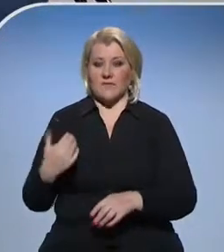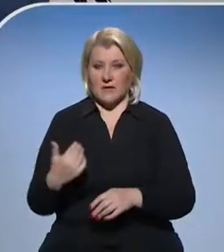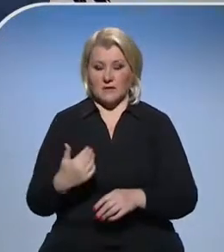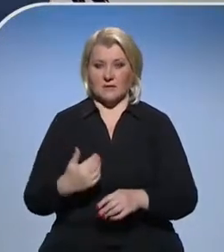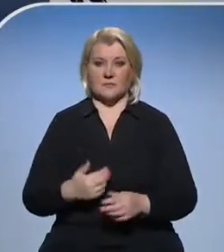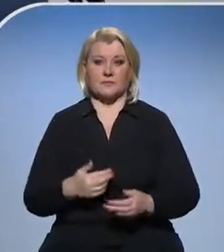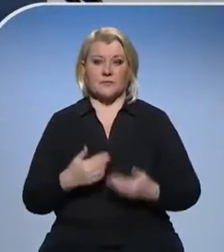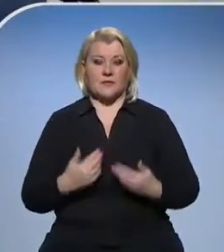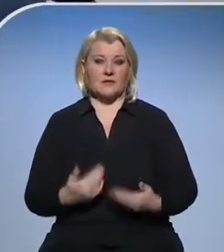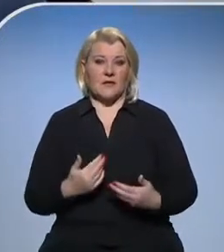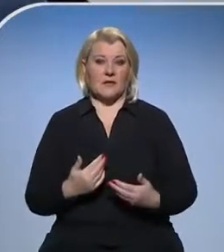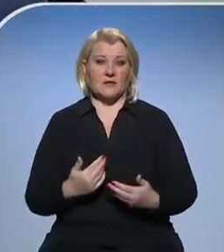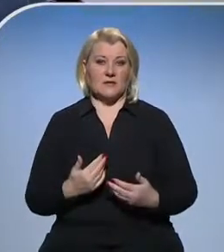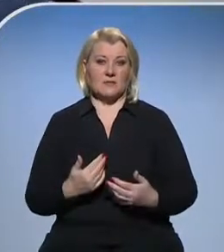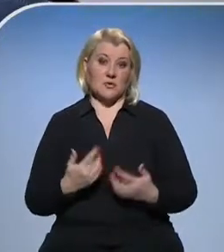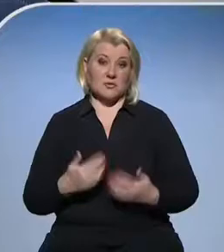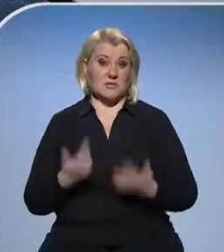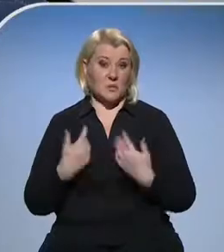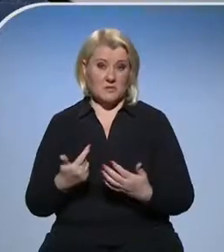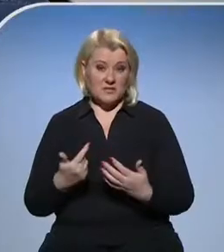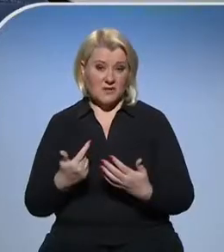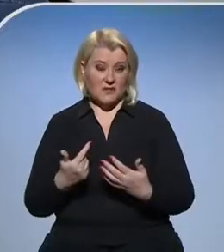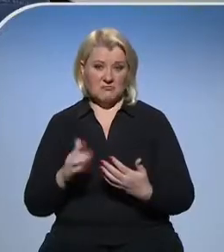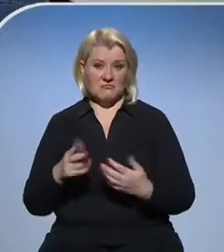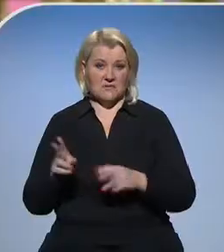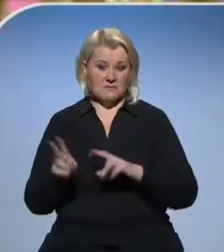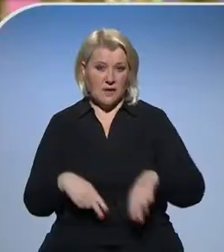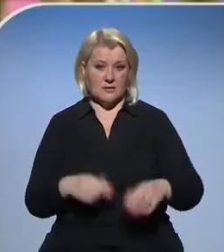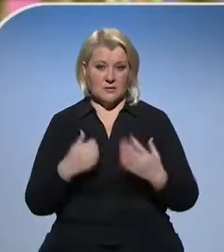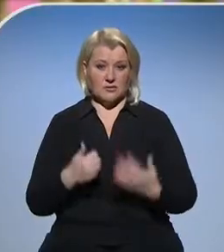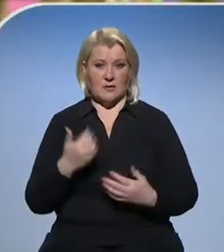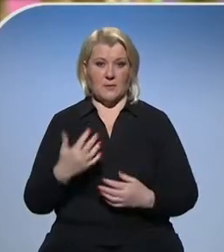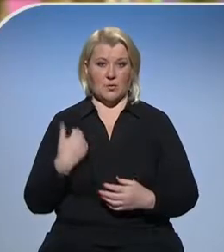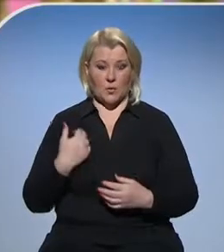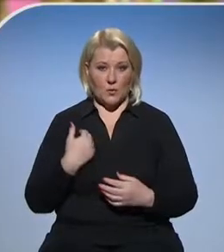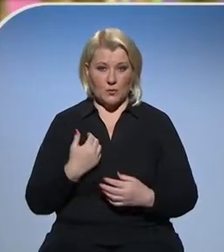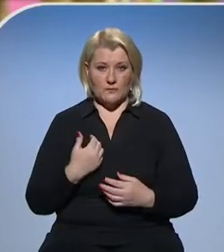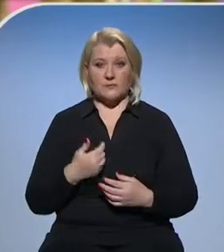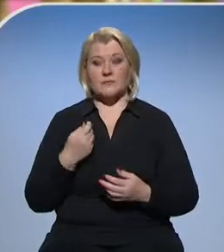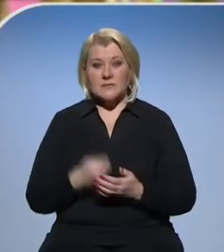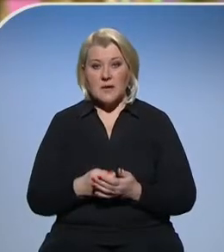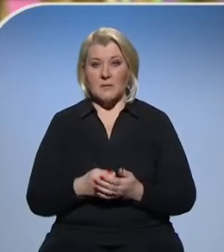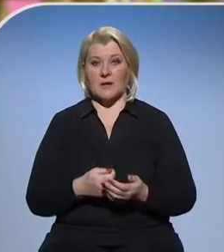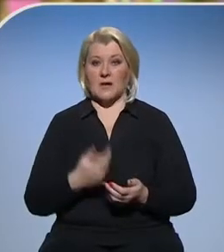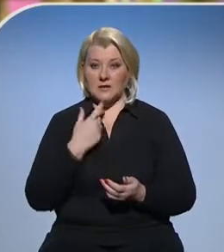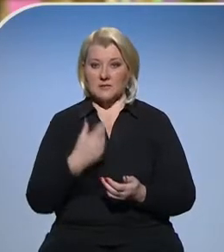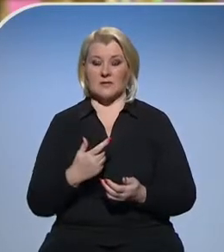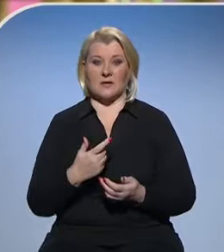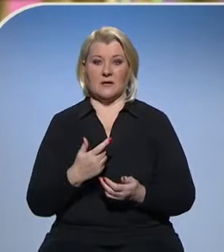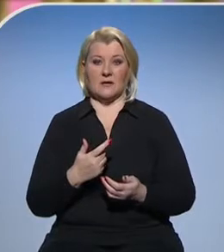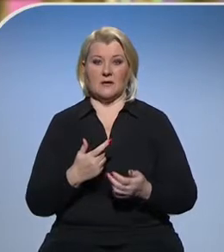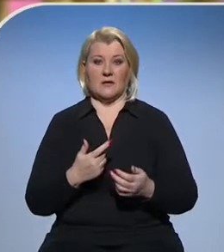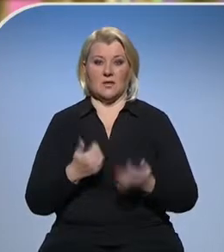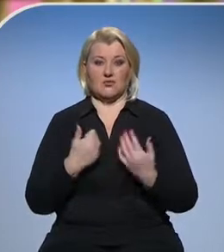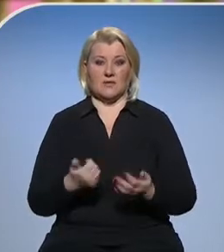pro dnes narozené, by byl až 70, teď se to zase debatuje, že by se to vrátilo teda na 65, tak pokud byste chtěli si dát nohy nahoru